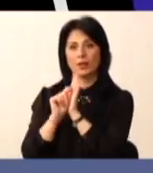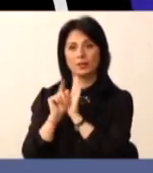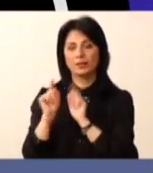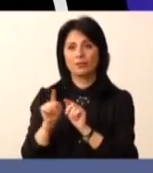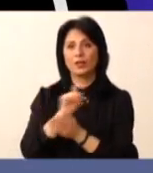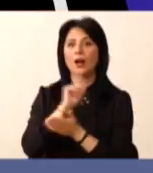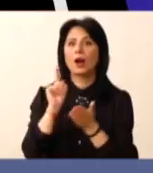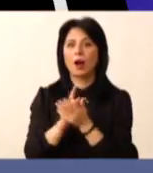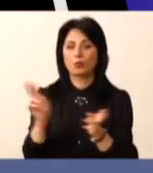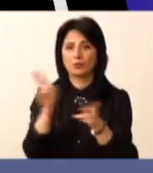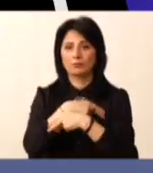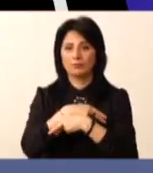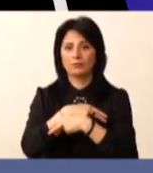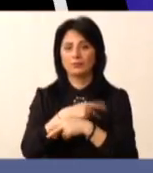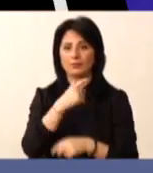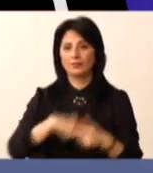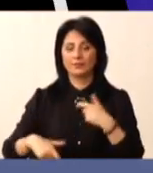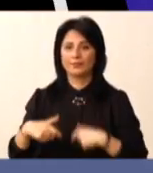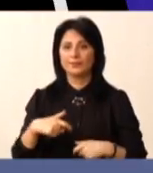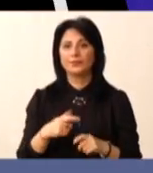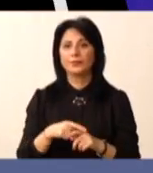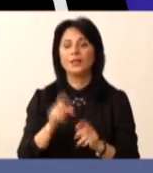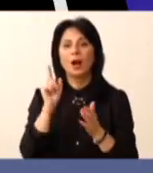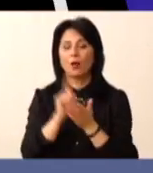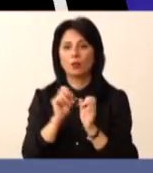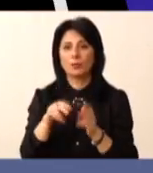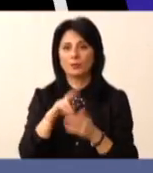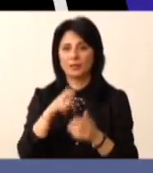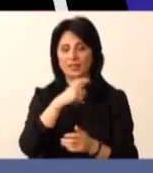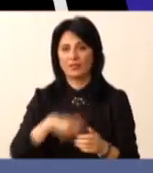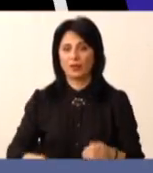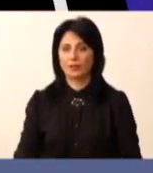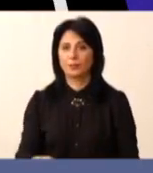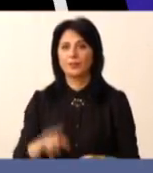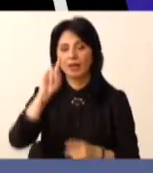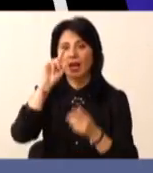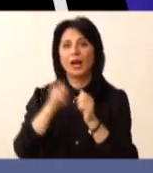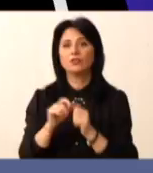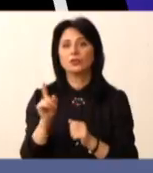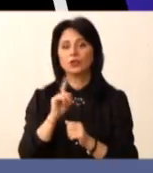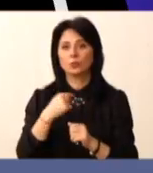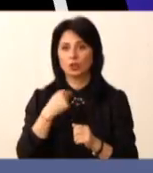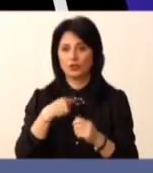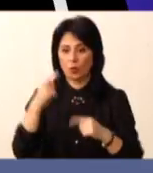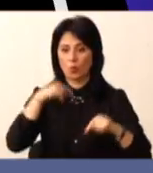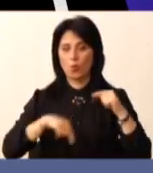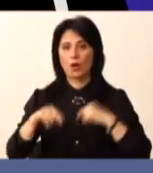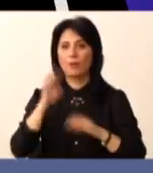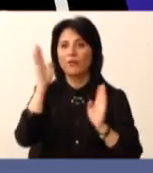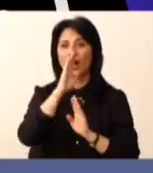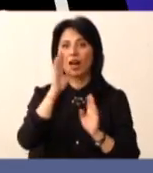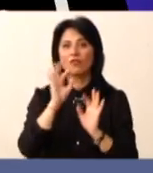და აუცილებლად სპეციალურ სავარძელში. შეიკარით უსაფრთხოების ღვედი. გახსოვდეთ, რომ ჩვენი ორგანიზმისთვის